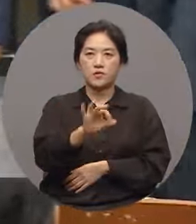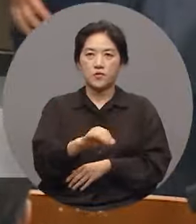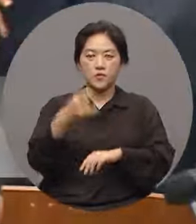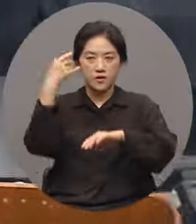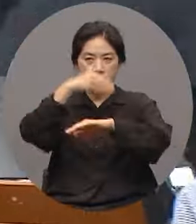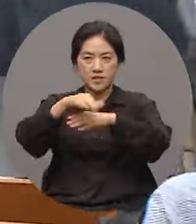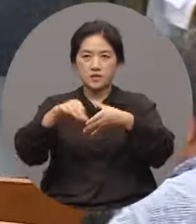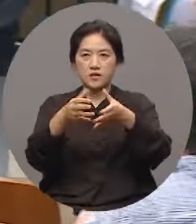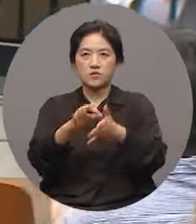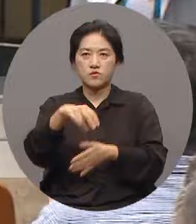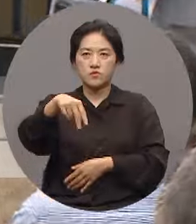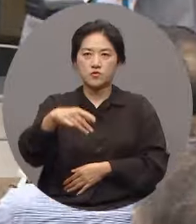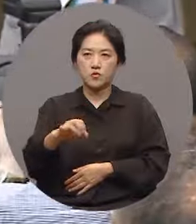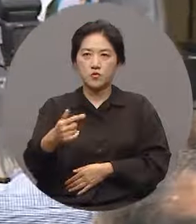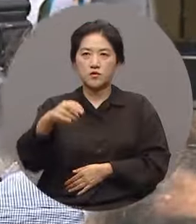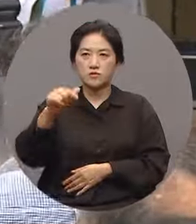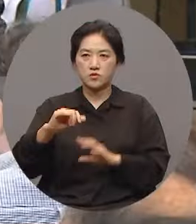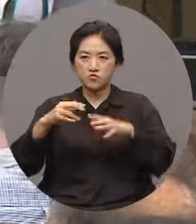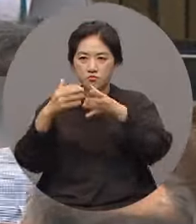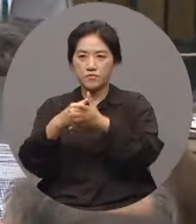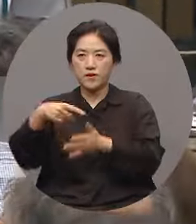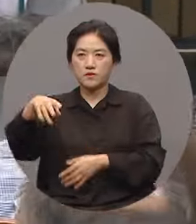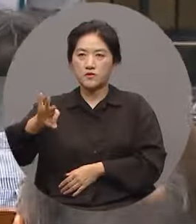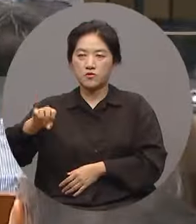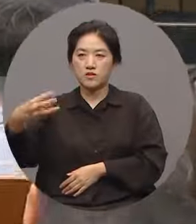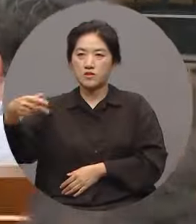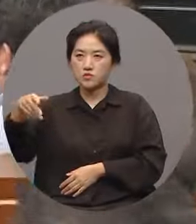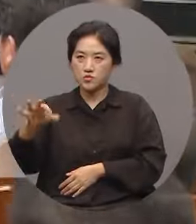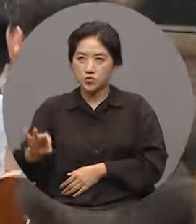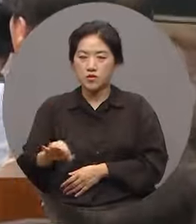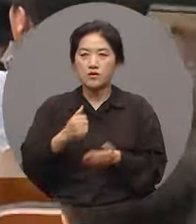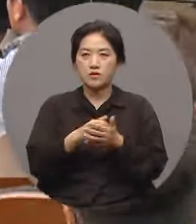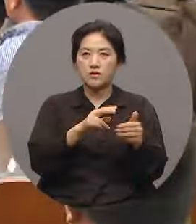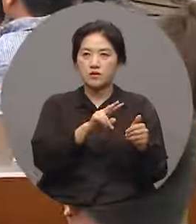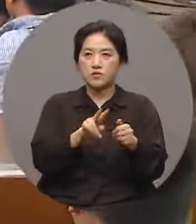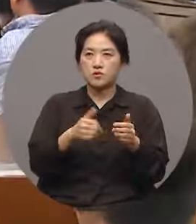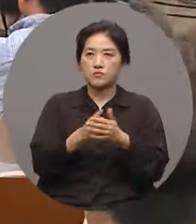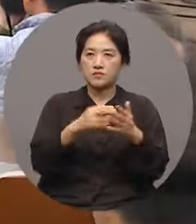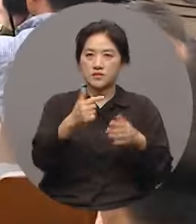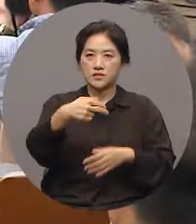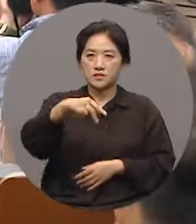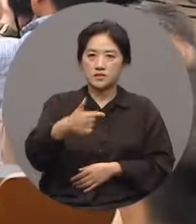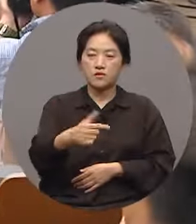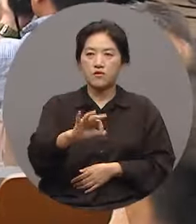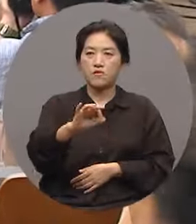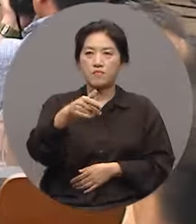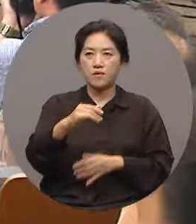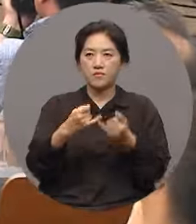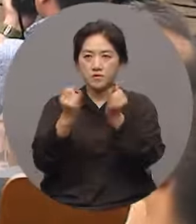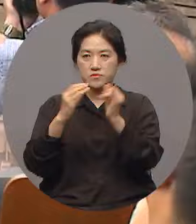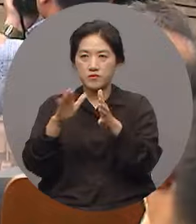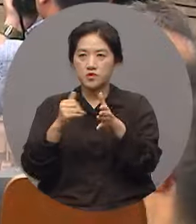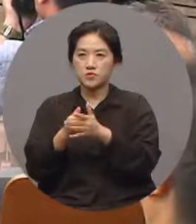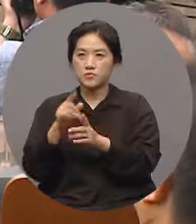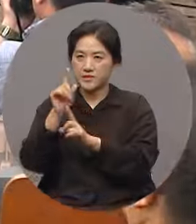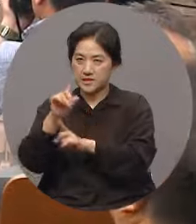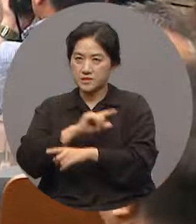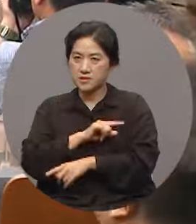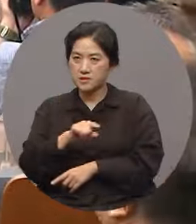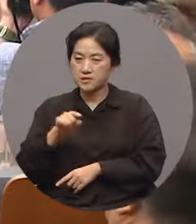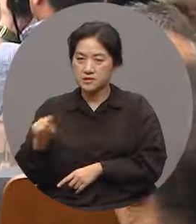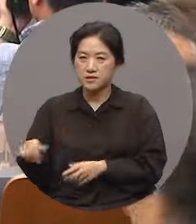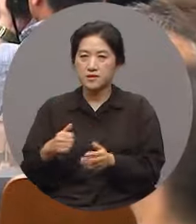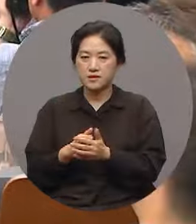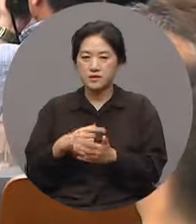송원석, 국방 성일종, 산자 이철규, 정보 신성범, 여성가족 이인선 등 나머지 6개 위원장은